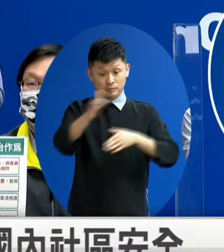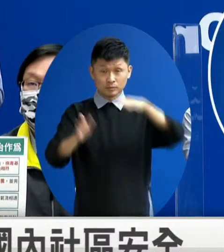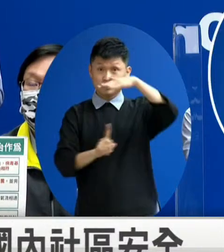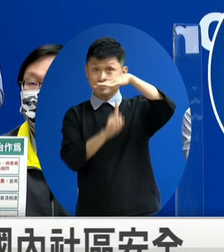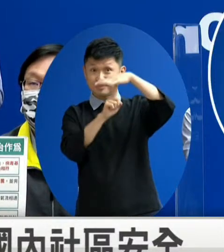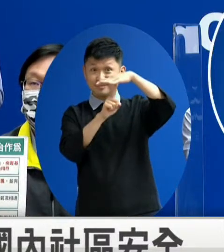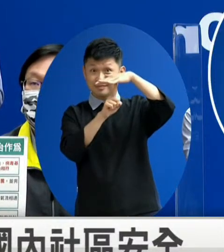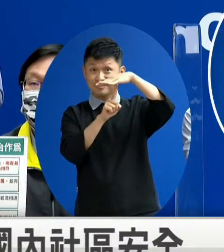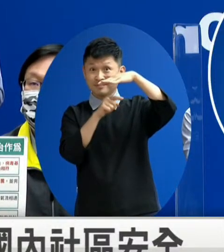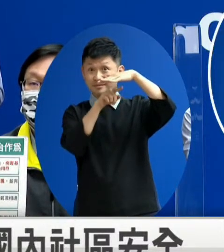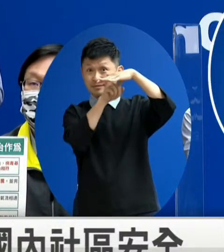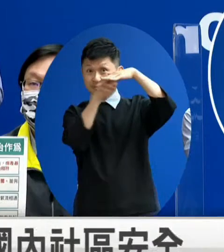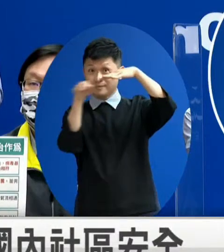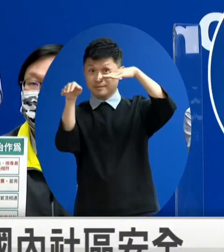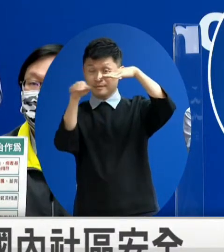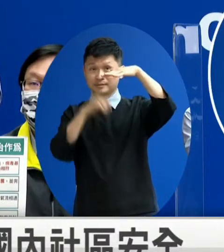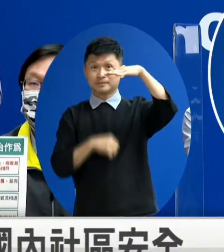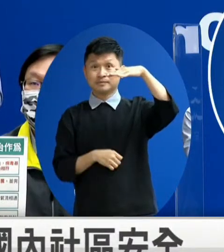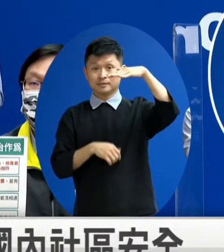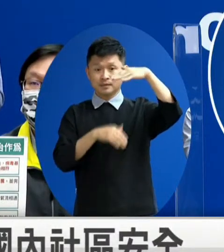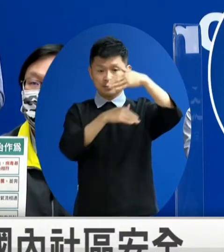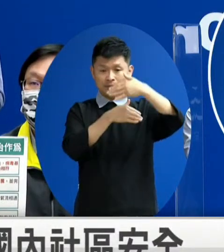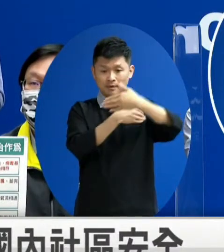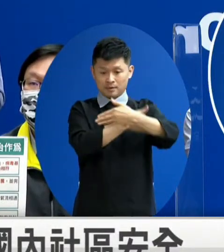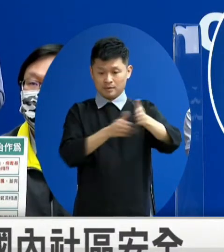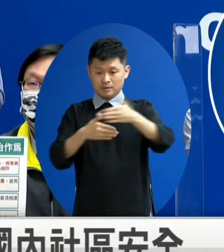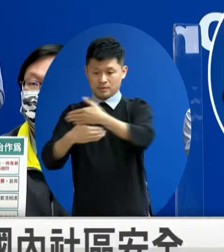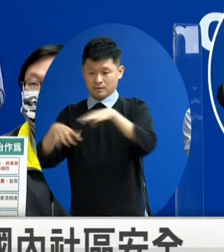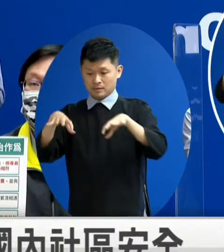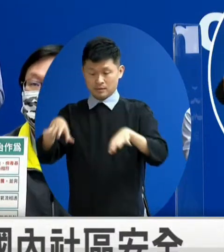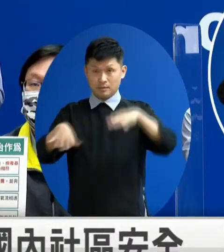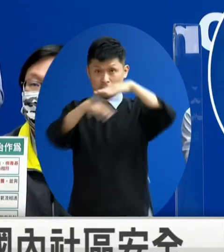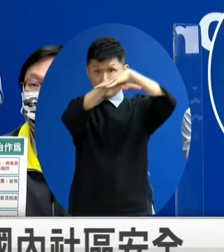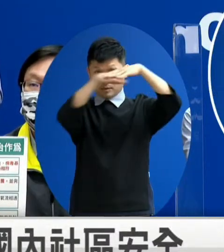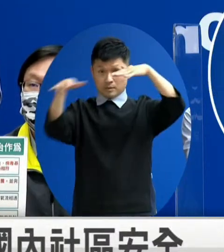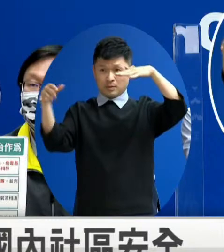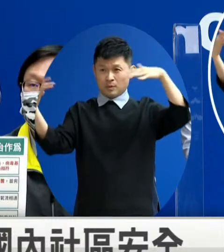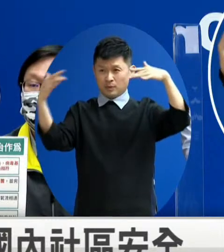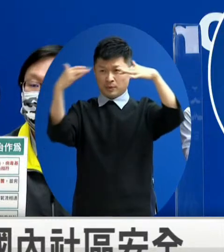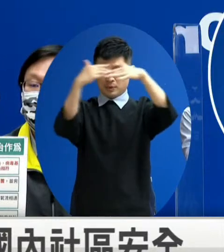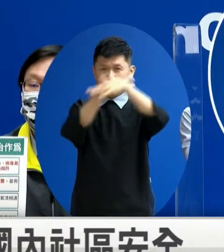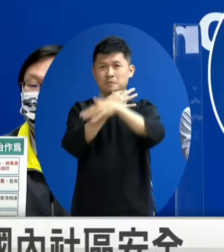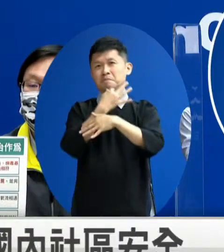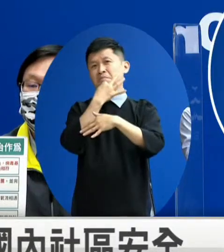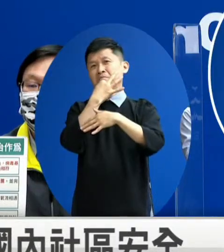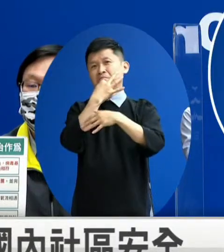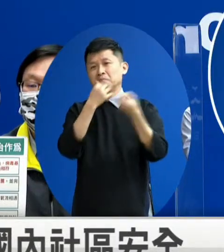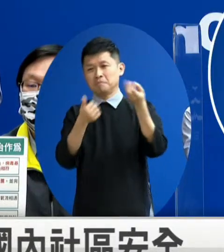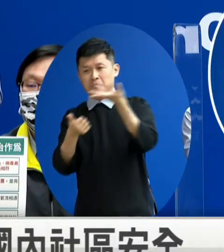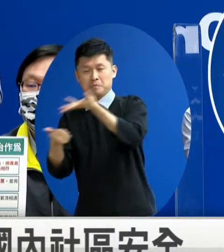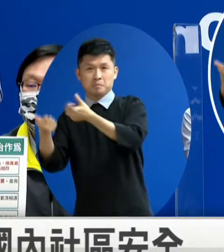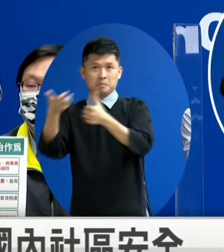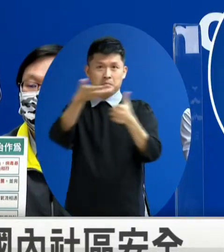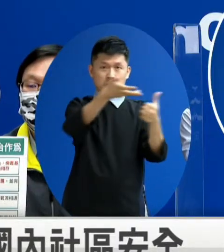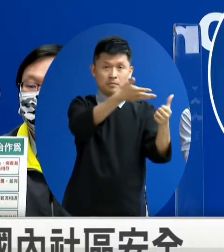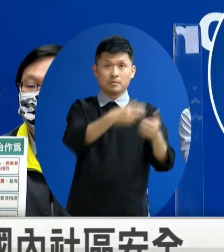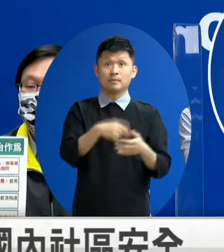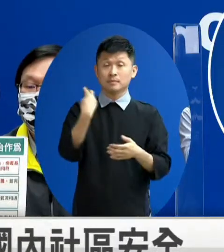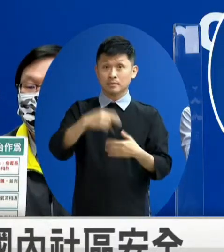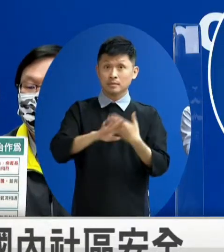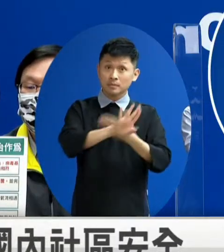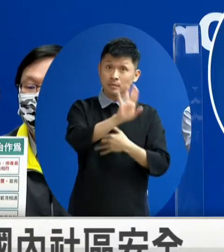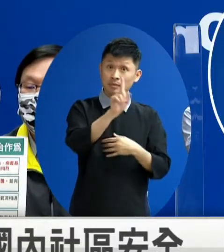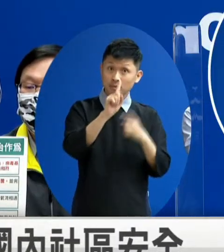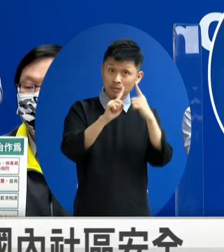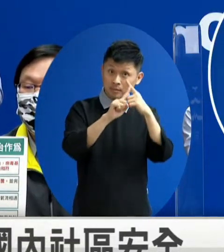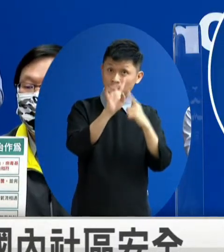这个可能空间上会有房间之间气流相通的一个可能性存在。那另外就是说在其中有几个个